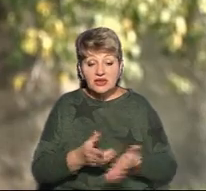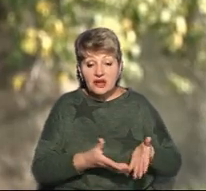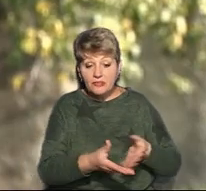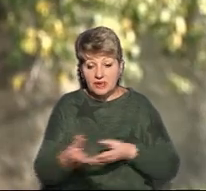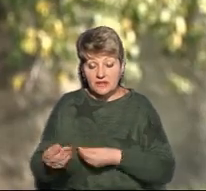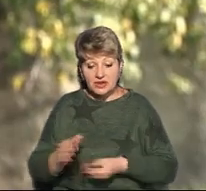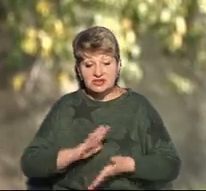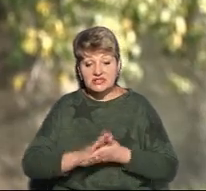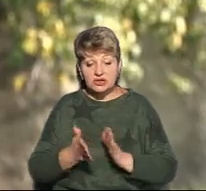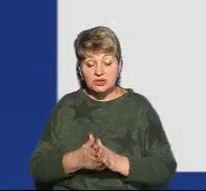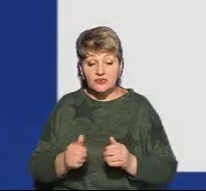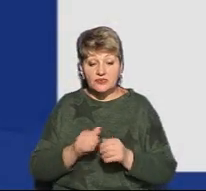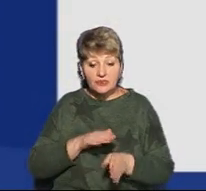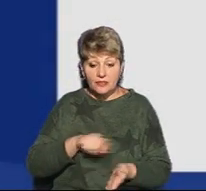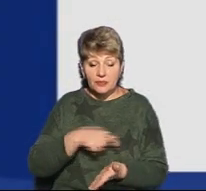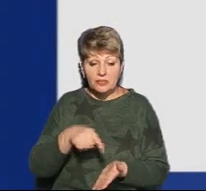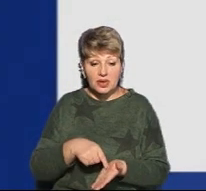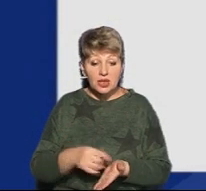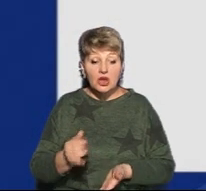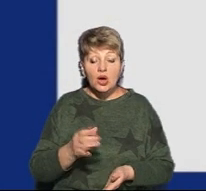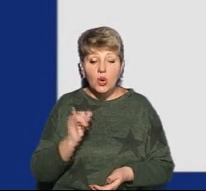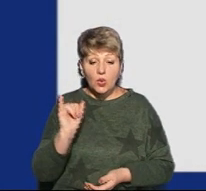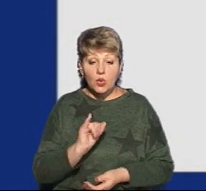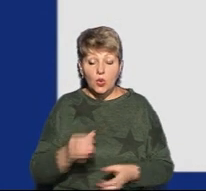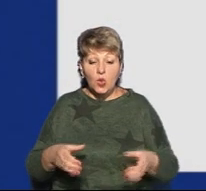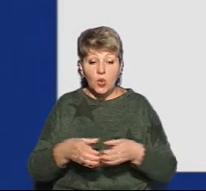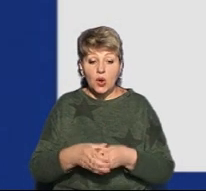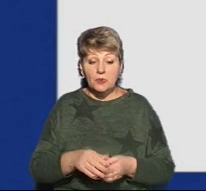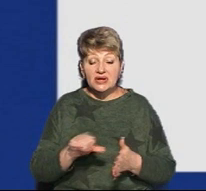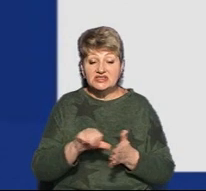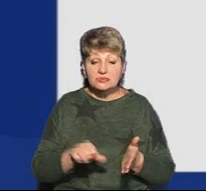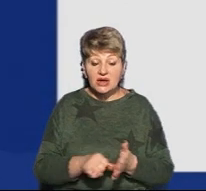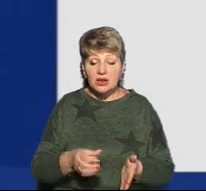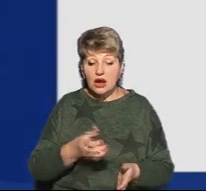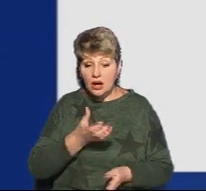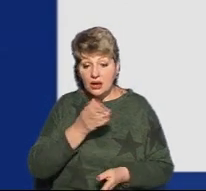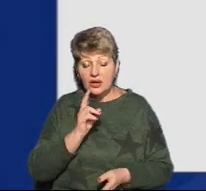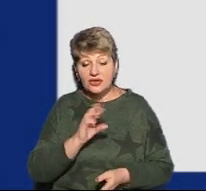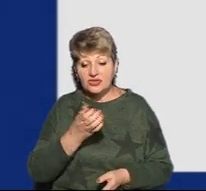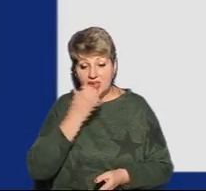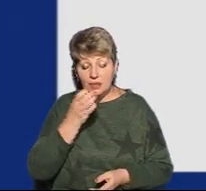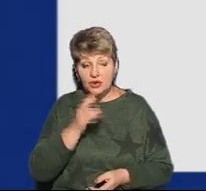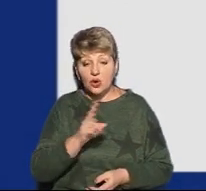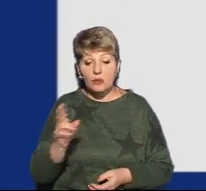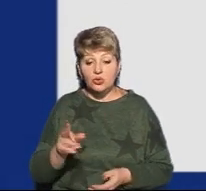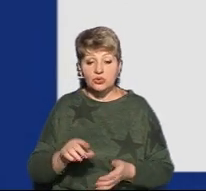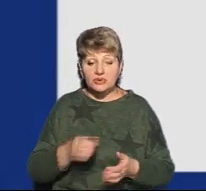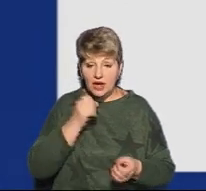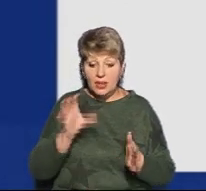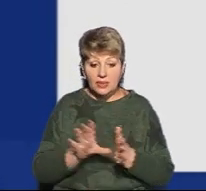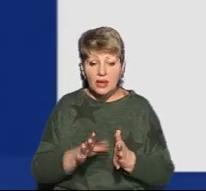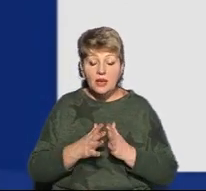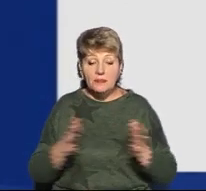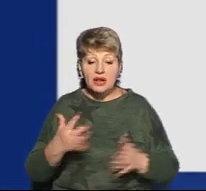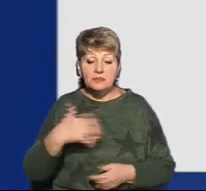на ситуацію в цілому в місті. Компанії «Сміла Комунтеплоенерго» заборгованість перед ПАТ «Черкасигаз» сягає більше